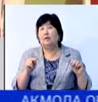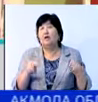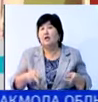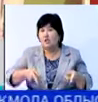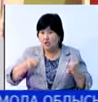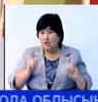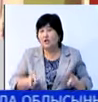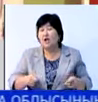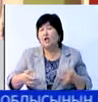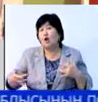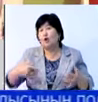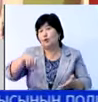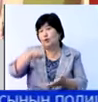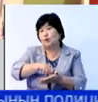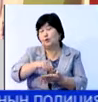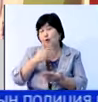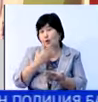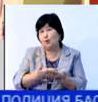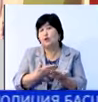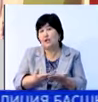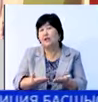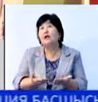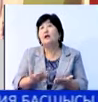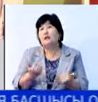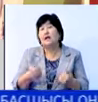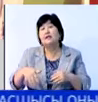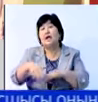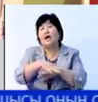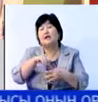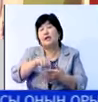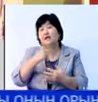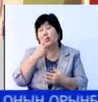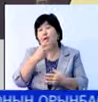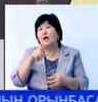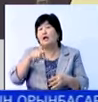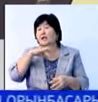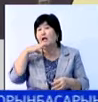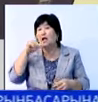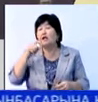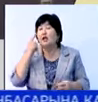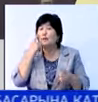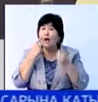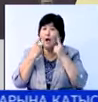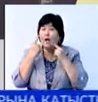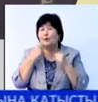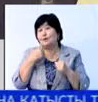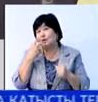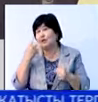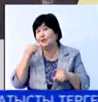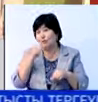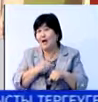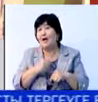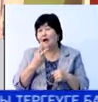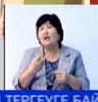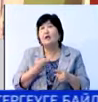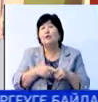шынайы рөлдермен сомдап көрсетті. Шындығында залда байқап отқан кезде талай адам көзінен жас шығып пысылдап отқанын байқадық.